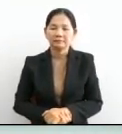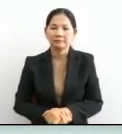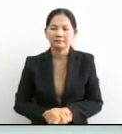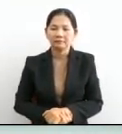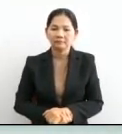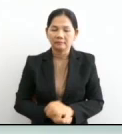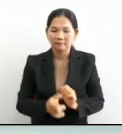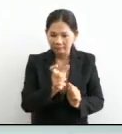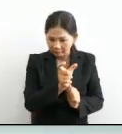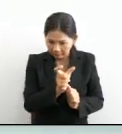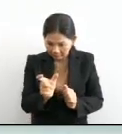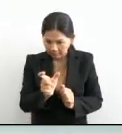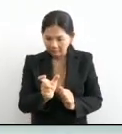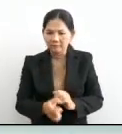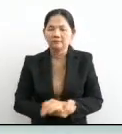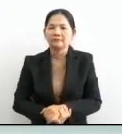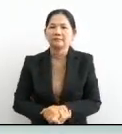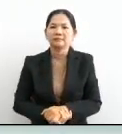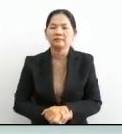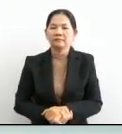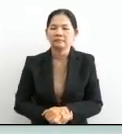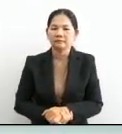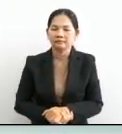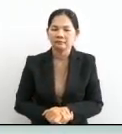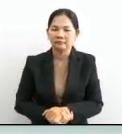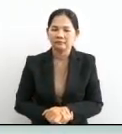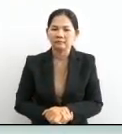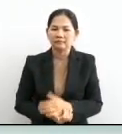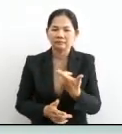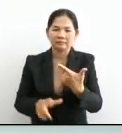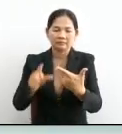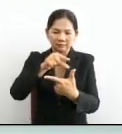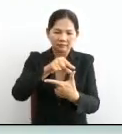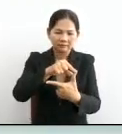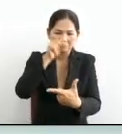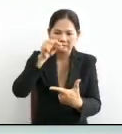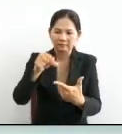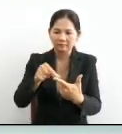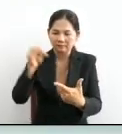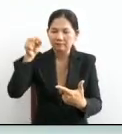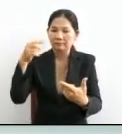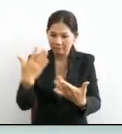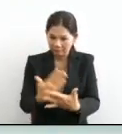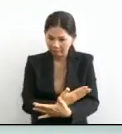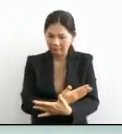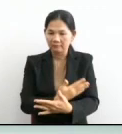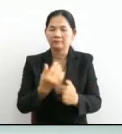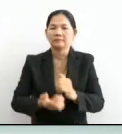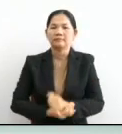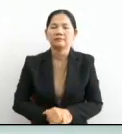chà con đọc kia mình tới tới chia chùm rớt mấy